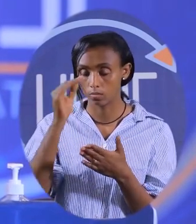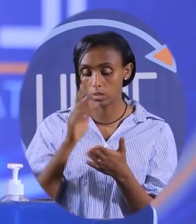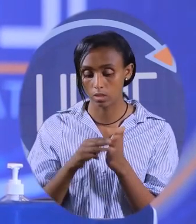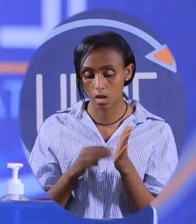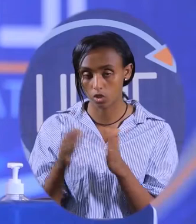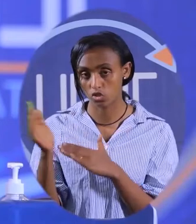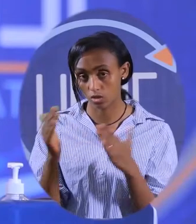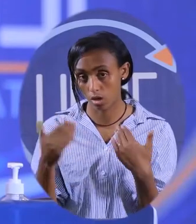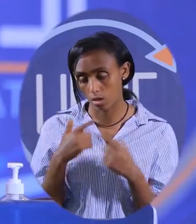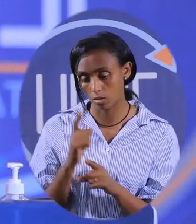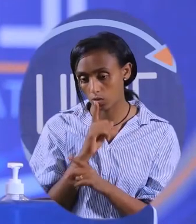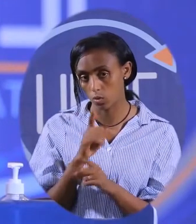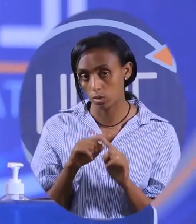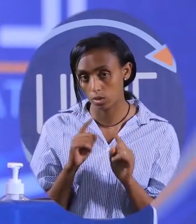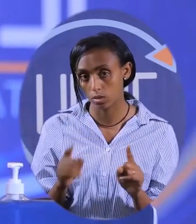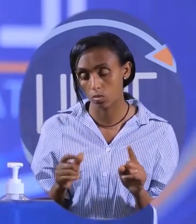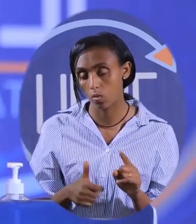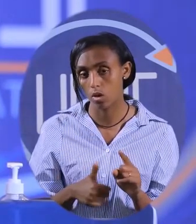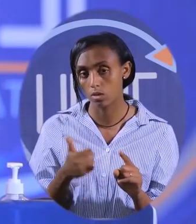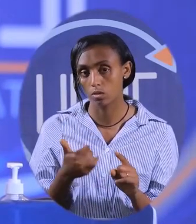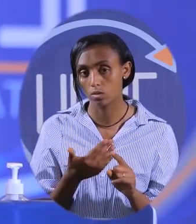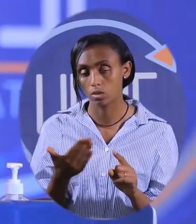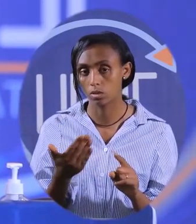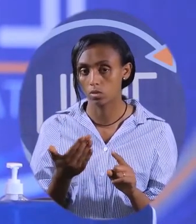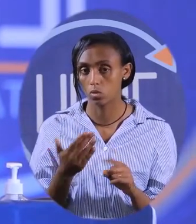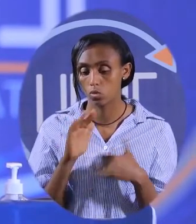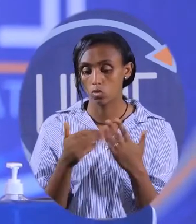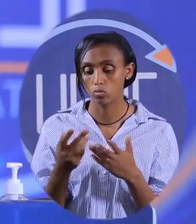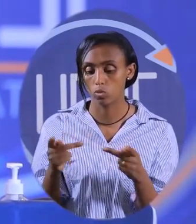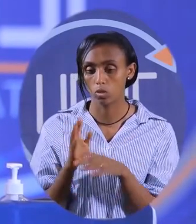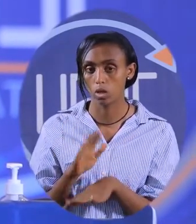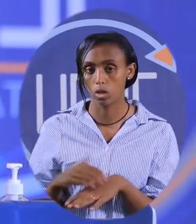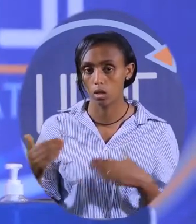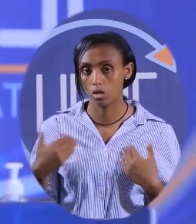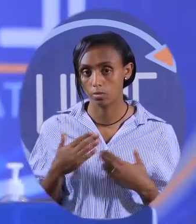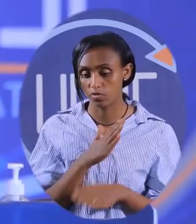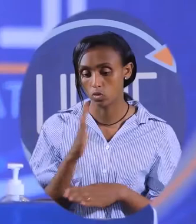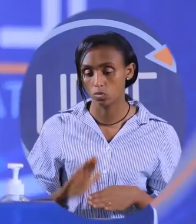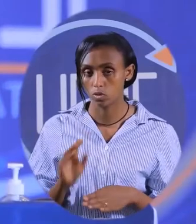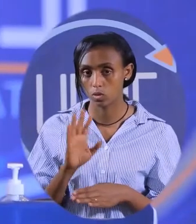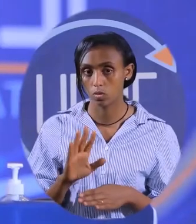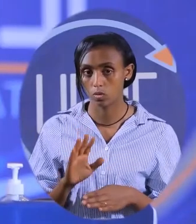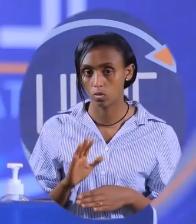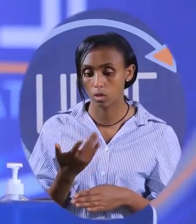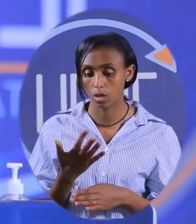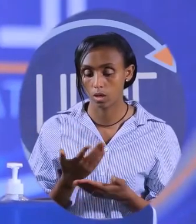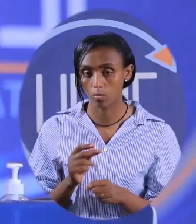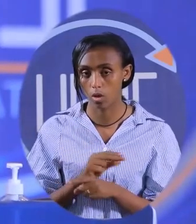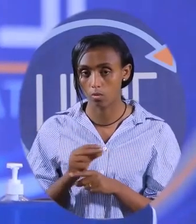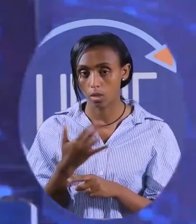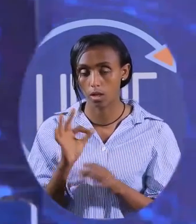ግን እንትን ነው ይጋነናል ስራ እንትኑ ስላል የለ ነው እንጂ ሁሉም ቦታ አለ በፍጹም ኢትዮጵያ ውስጥ ሰው ገና ነው ባለሙያ የለም